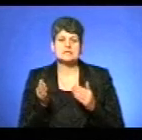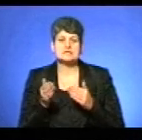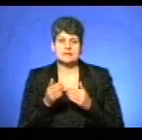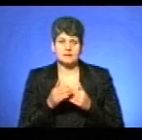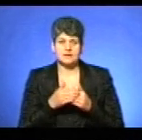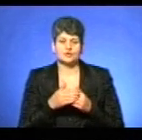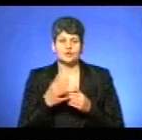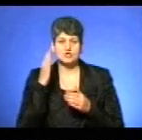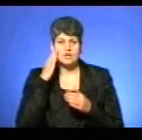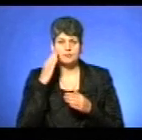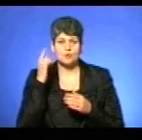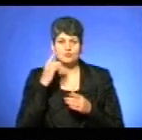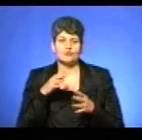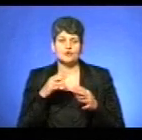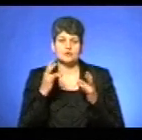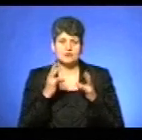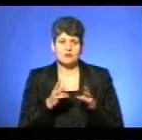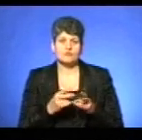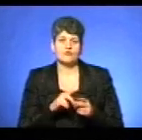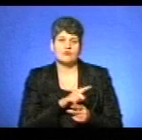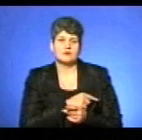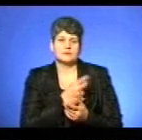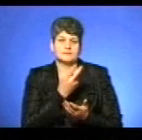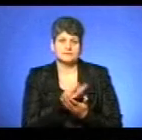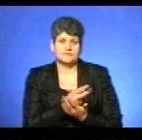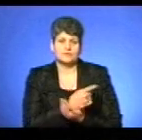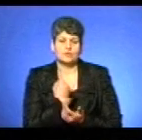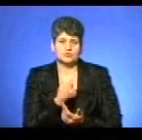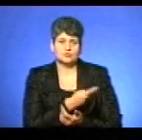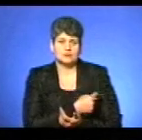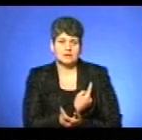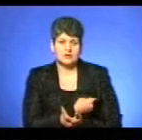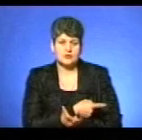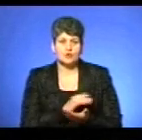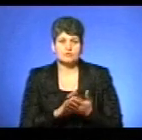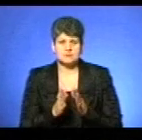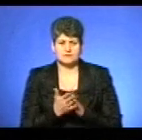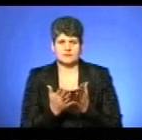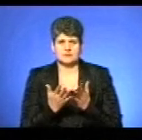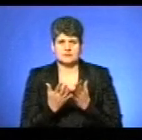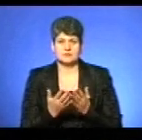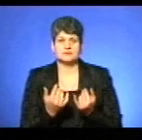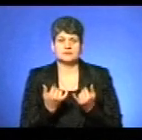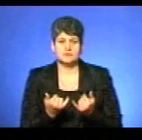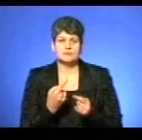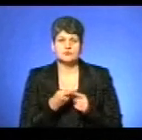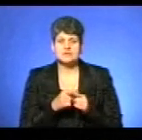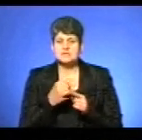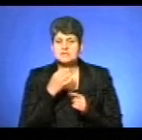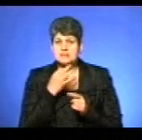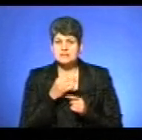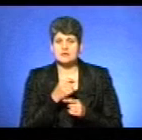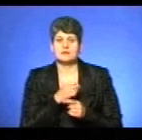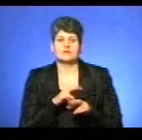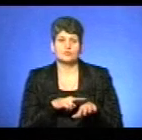черепно-мозковою травмою госпіталізували в обласну університетську лікарню. Обставини події з'ясовують слідчі. Про це нам повідомила речник патрульної